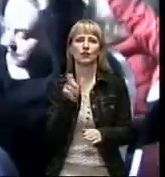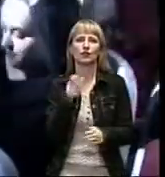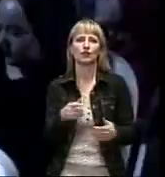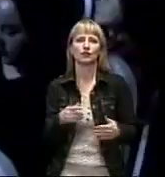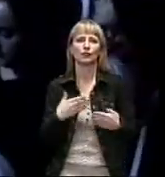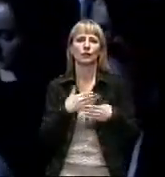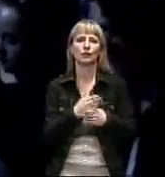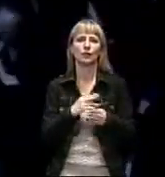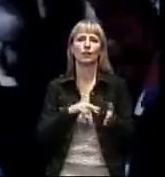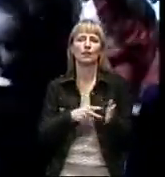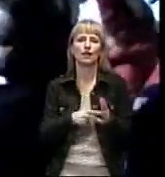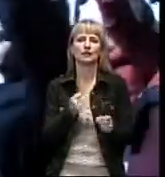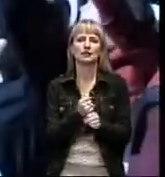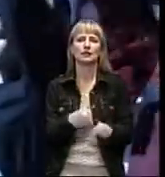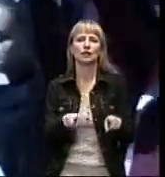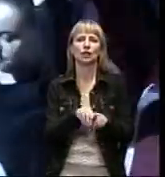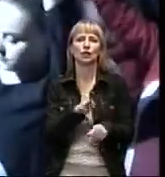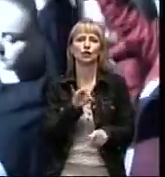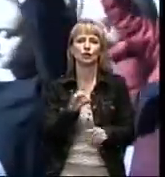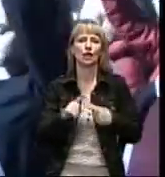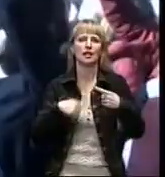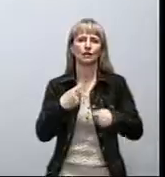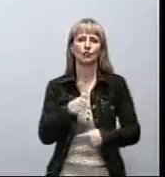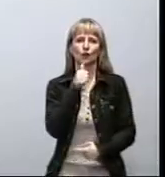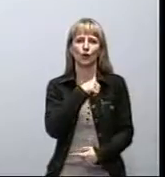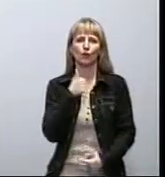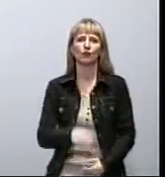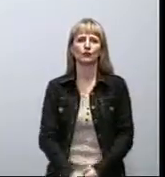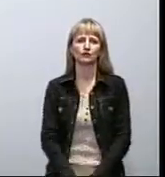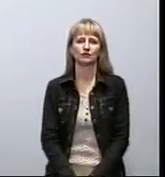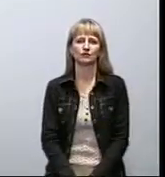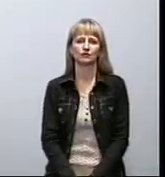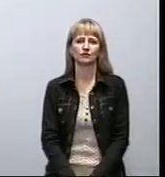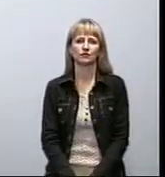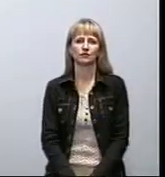планами – зробити подібний тур наступного року.